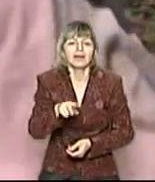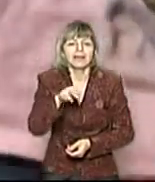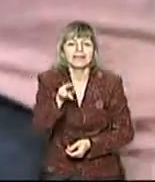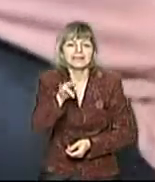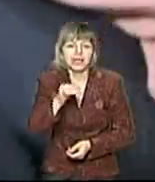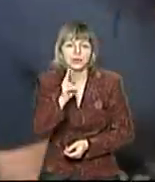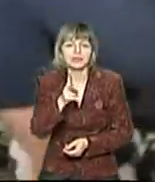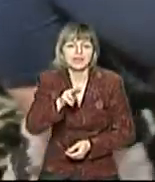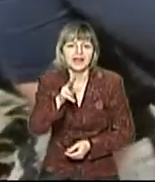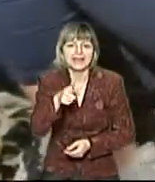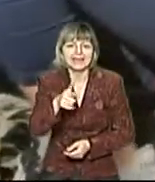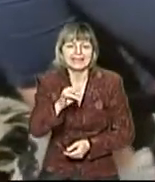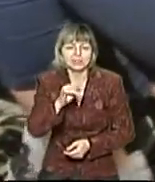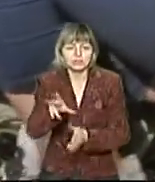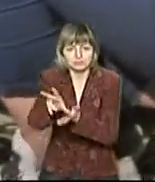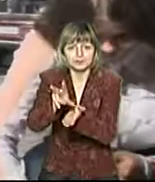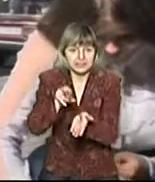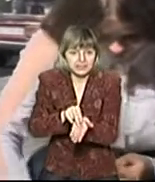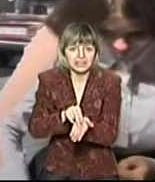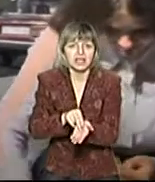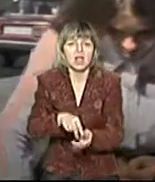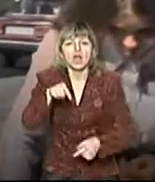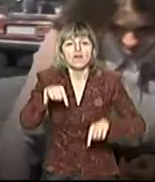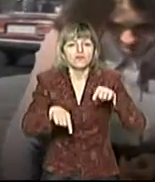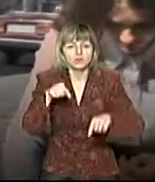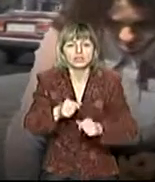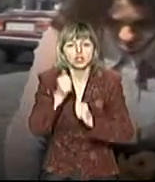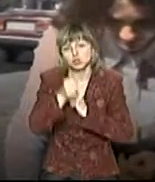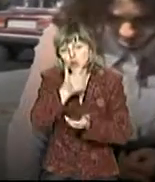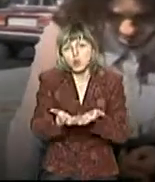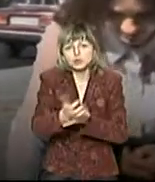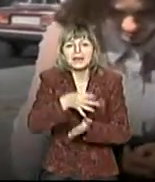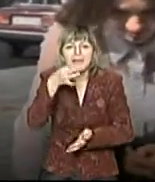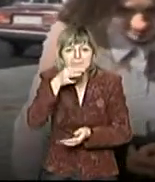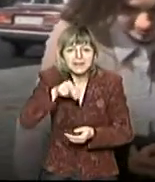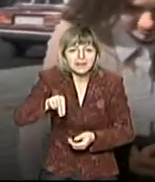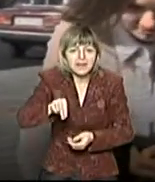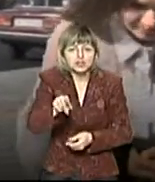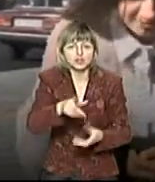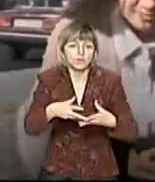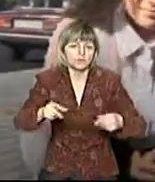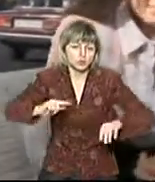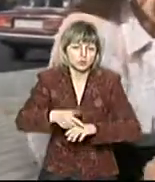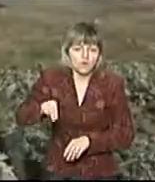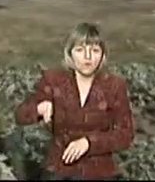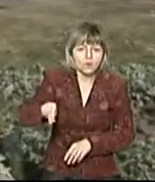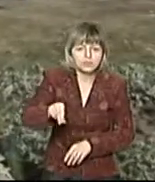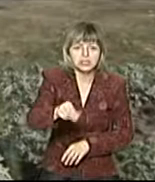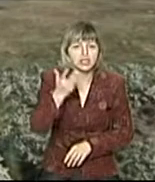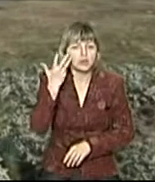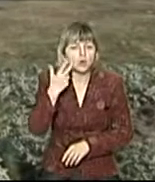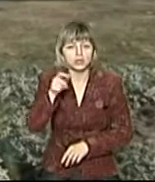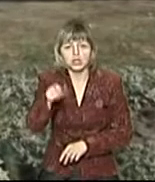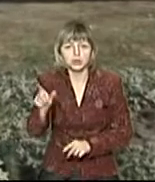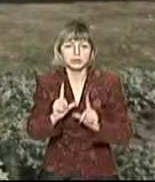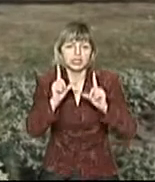цю традицію. Ми щороку восени збираємо насіння, щоб навесні їх знову посіяти, тому що коли люди